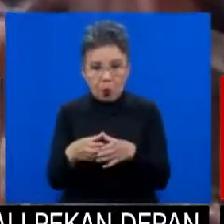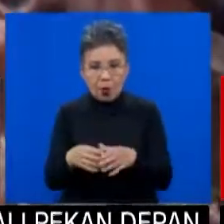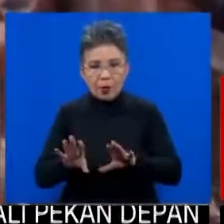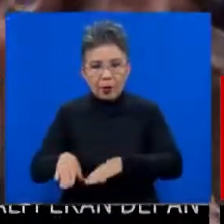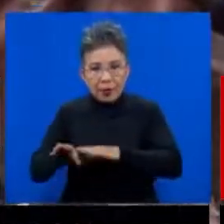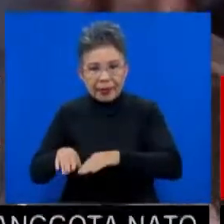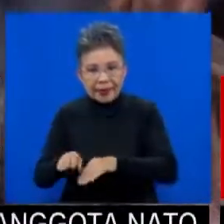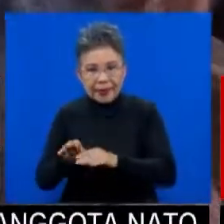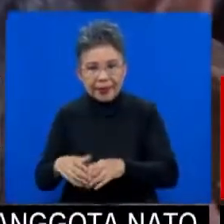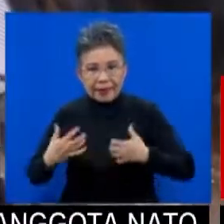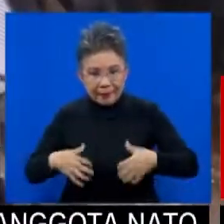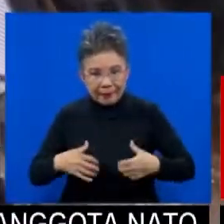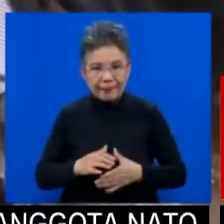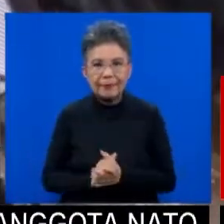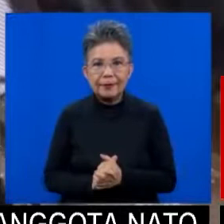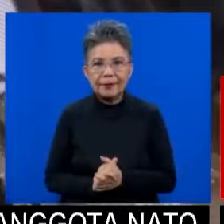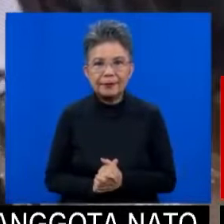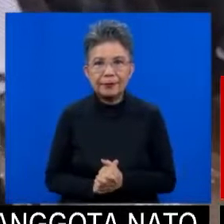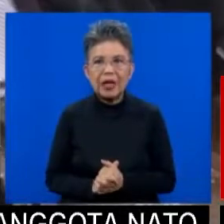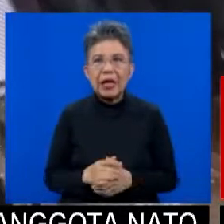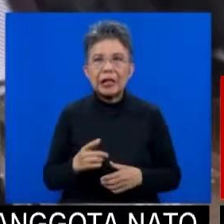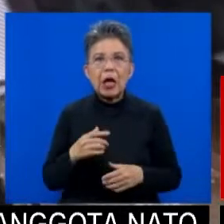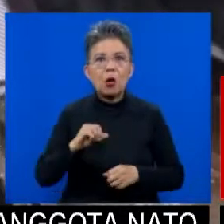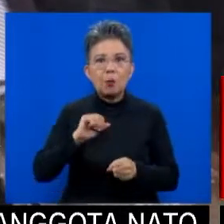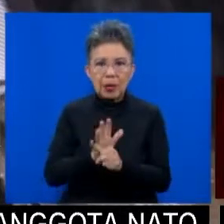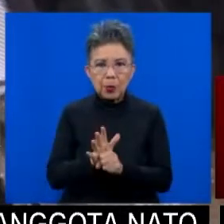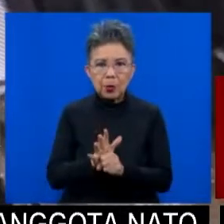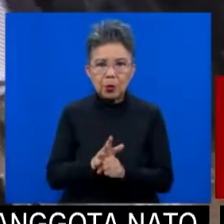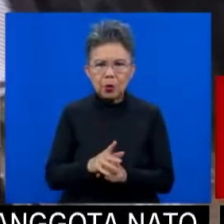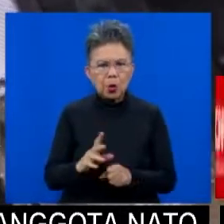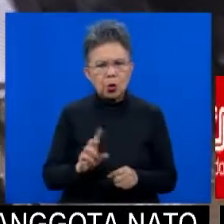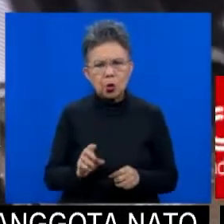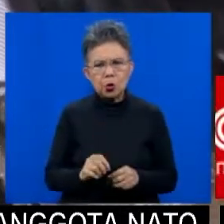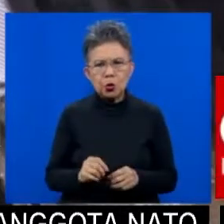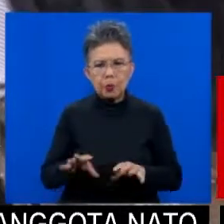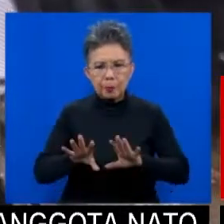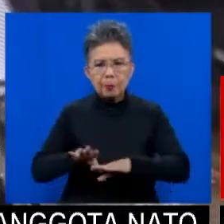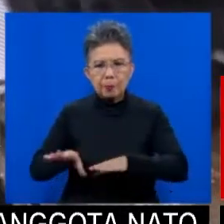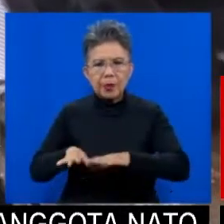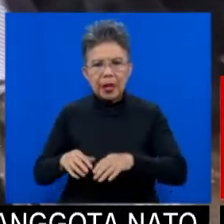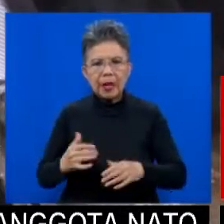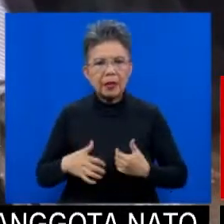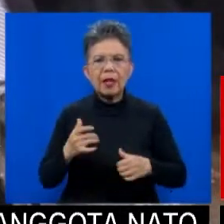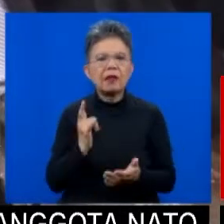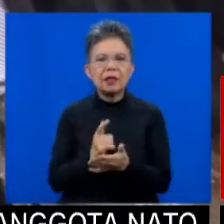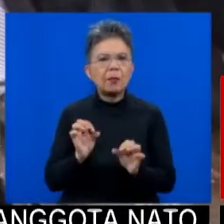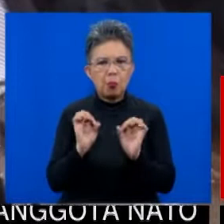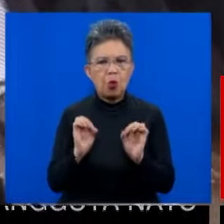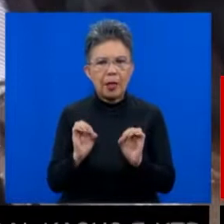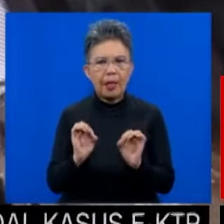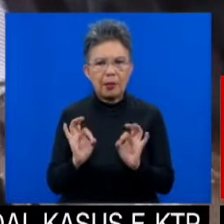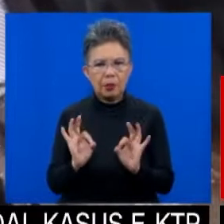peternak. Oh ya, kalau pandemi itu kayaknya untuk peternakan tuh enggak ada imbas.